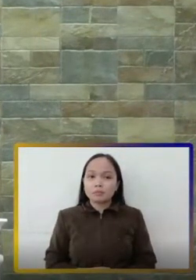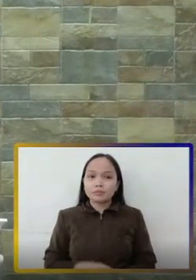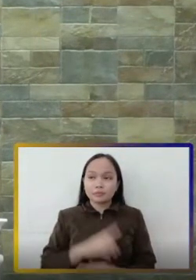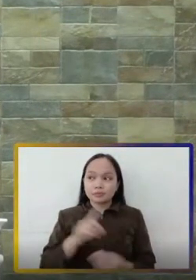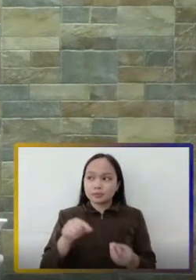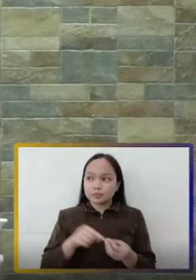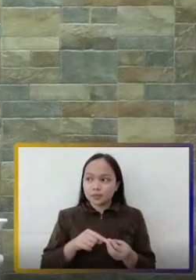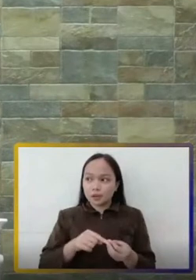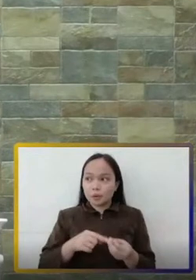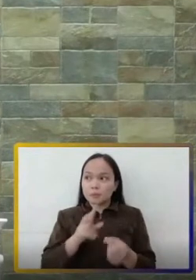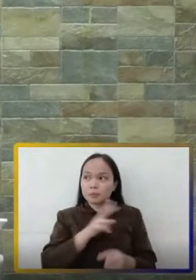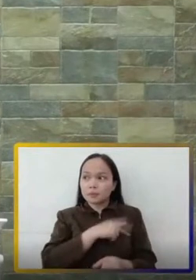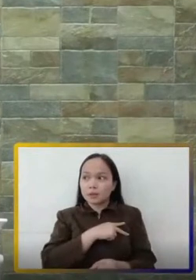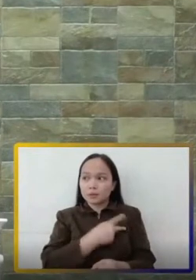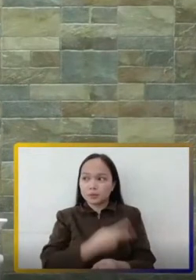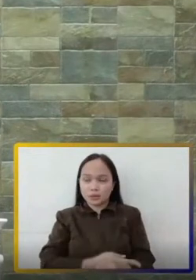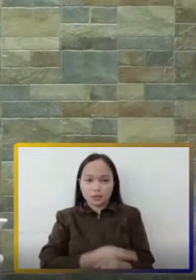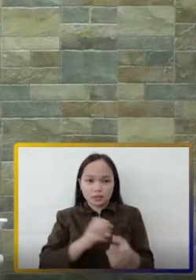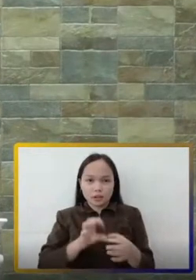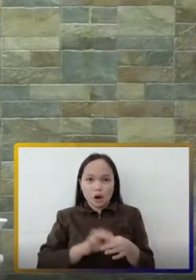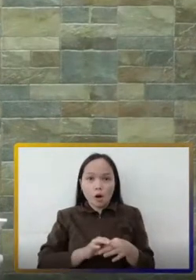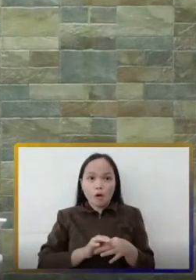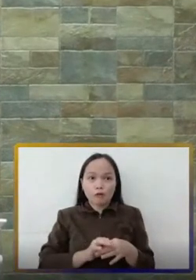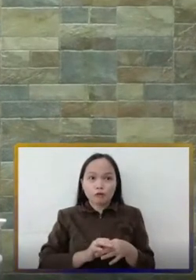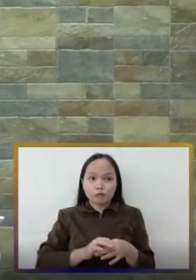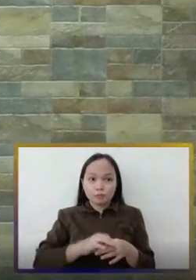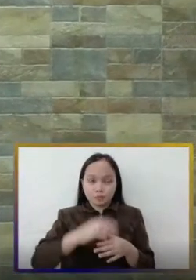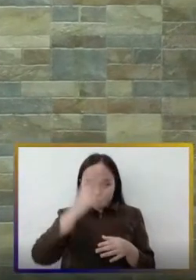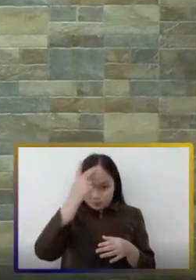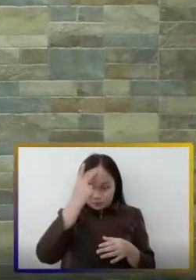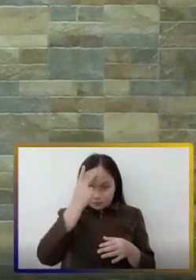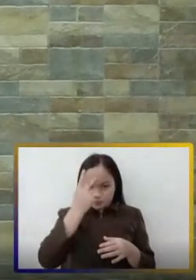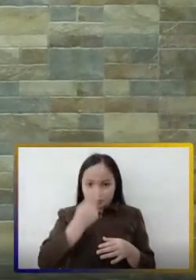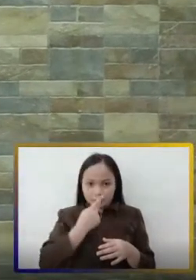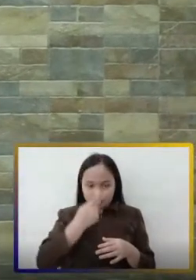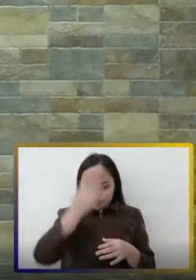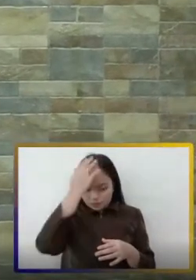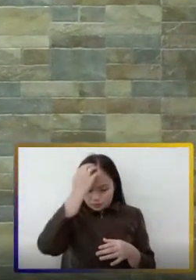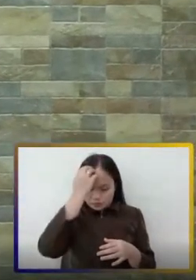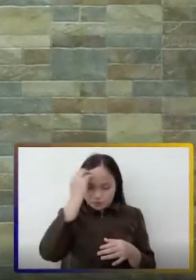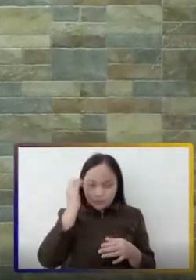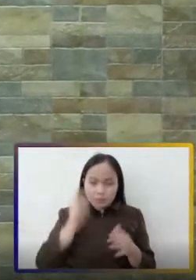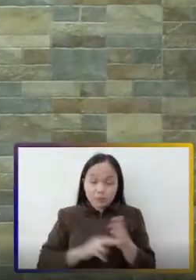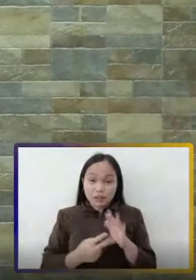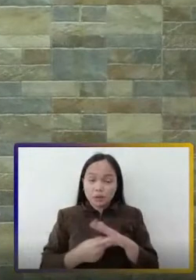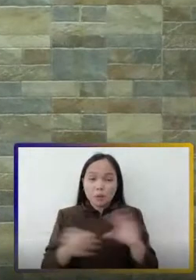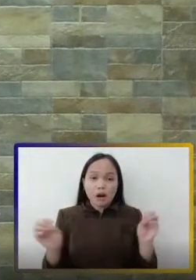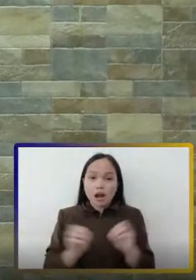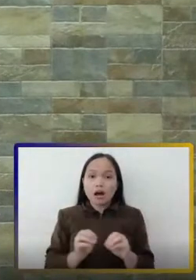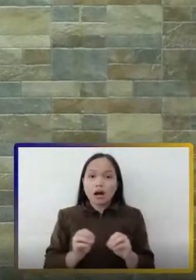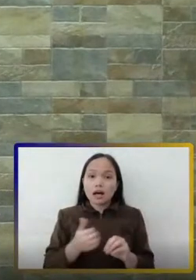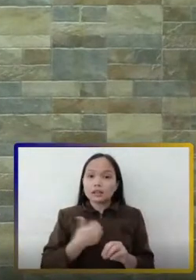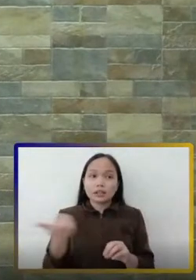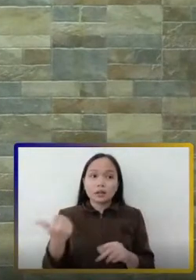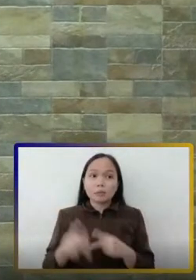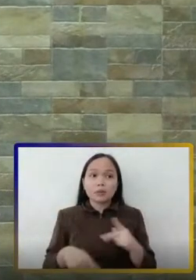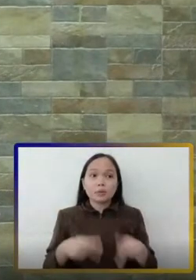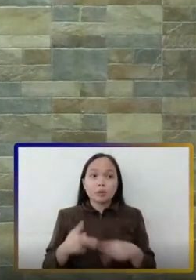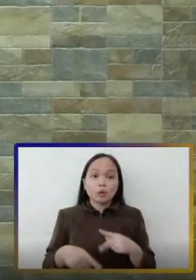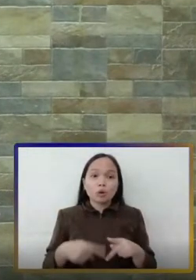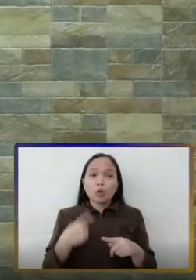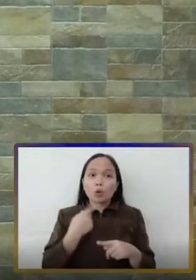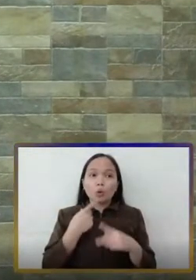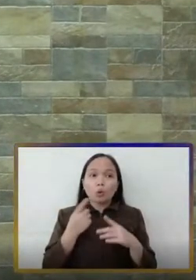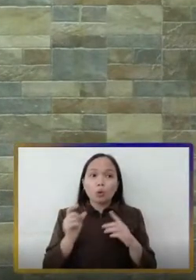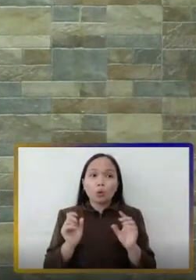ng parenting. It is powerful. That's why I told you, walang makagagawa ng ginagawa ng mga